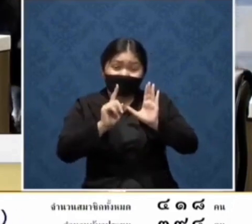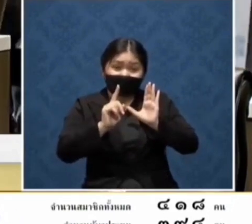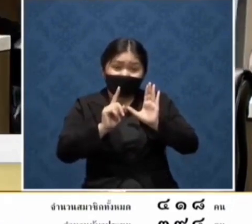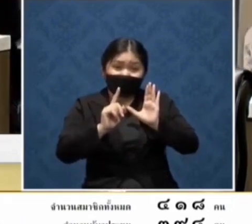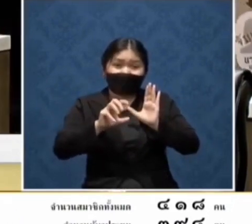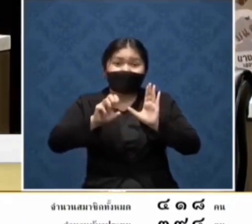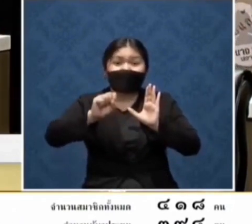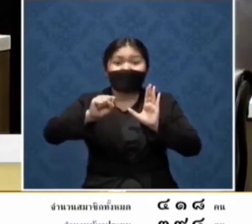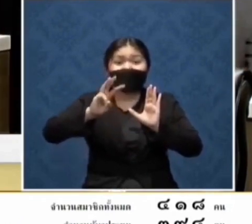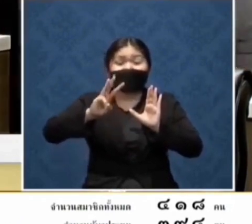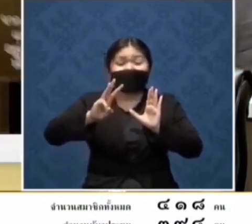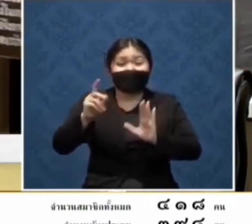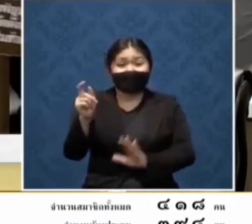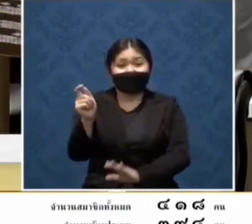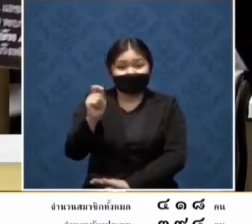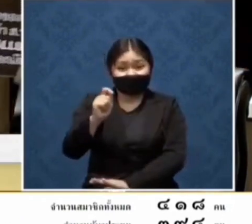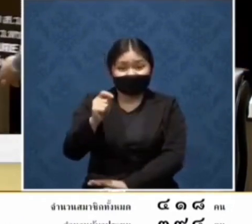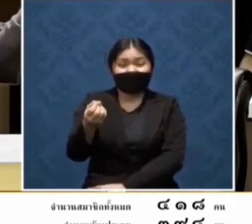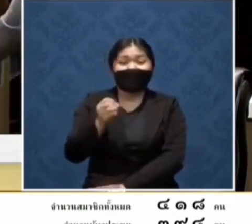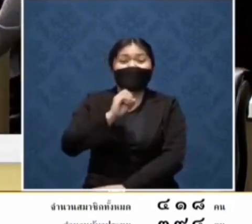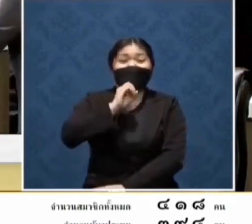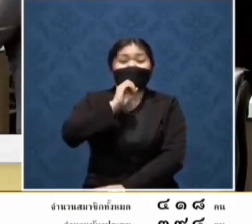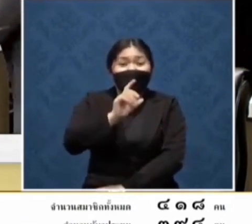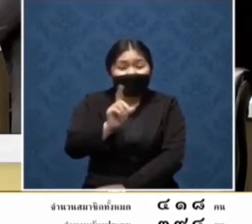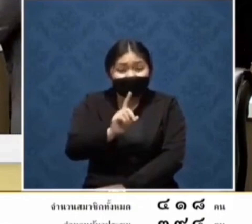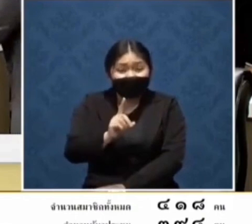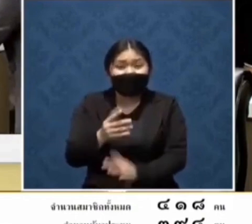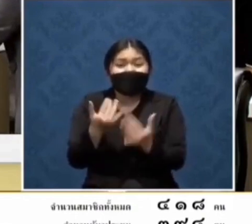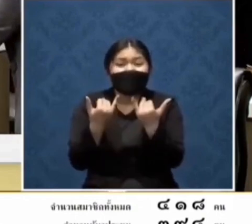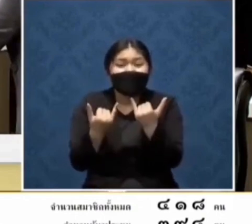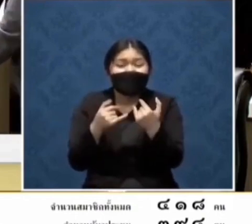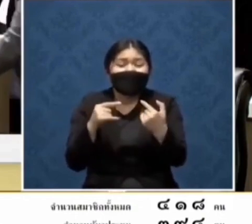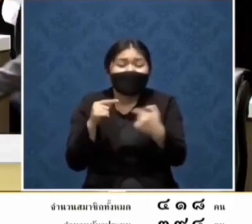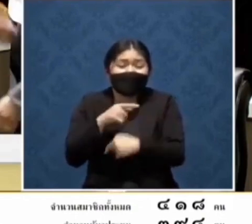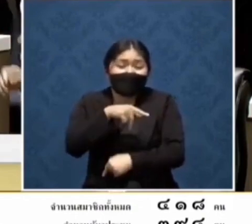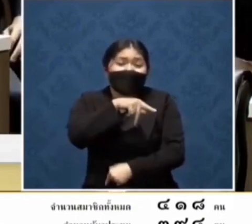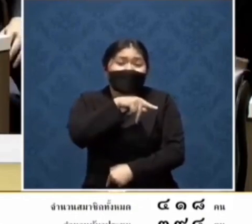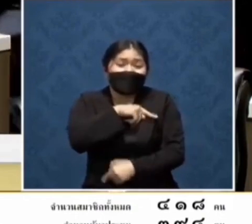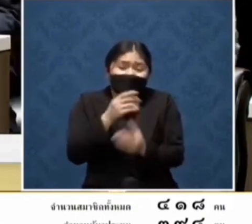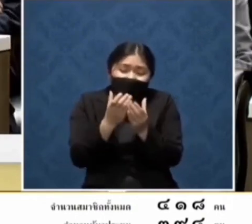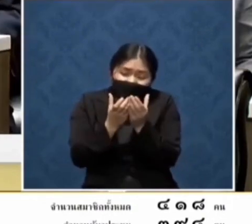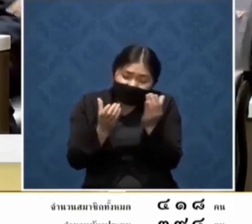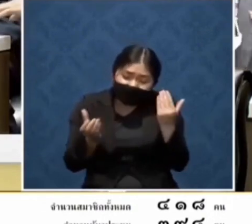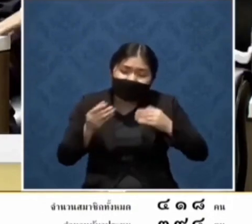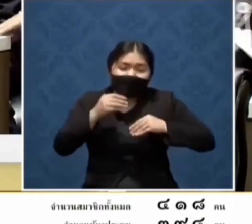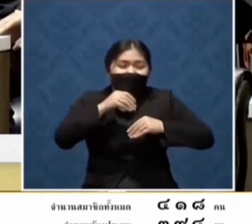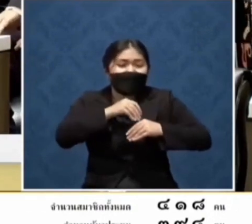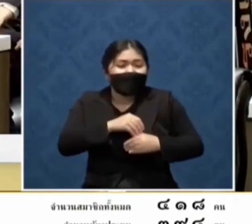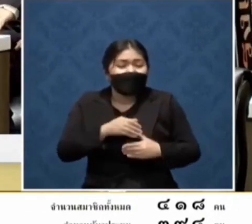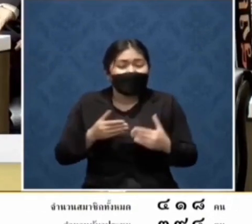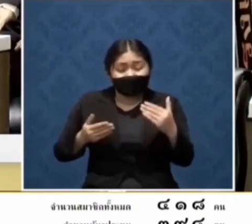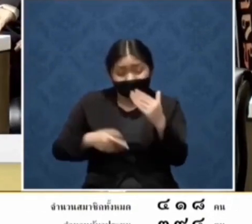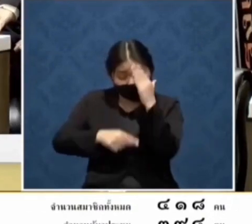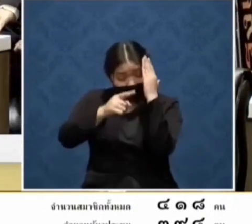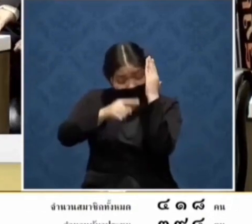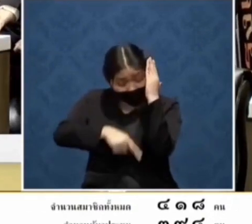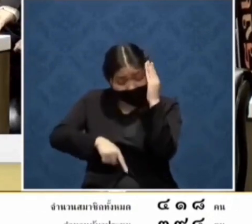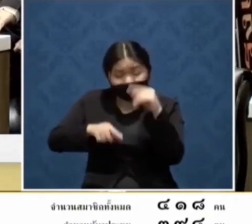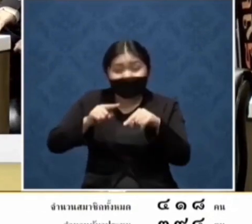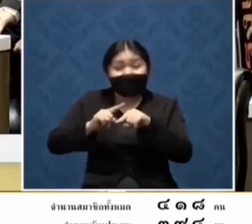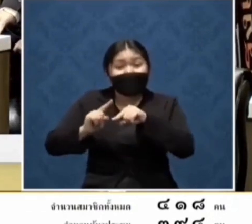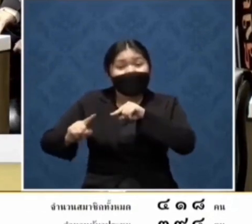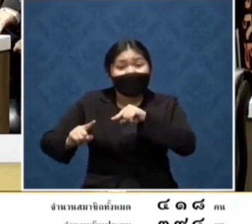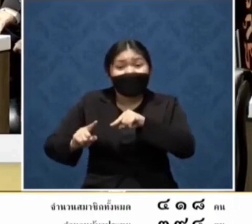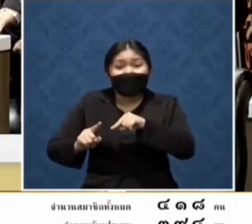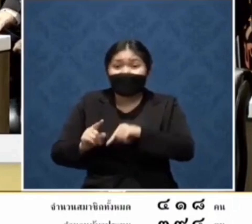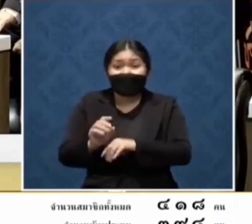สว.อ่างบอกว่าเดี๋ยวนี้เข้าทางธรรมไม่ไปยุ่งเกี่ยวกับธุรกิจแถวชายแดนแล้วแต่ดู